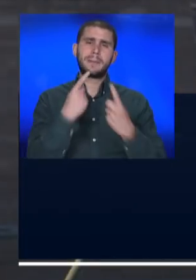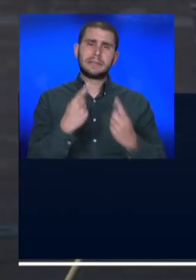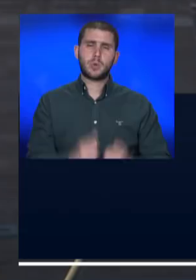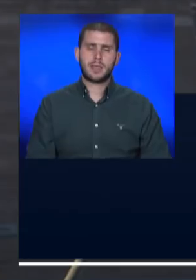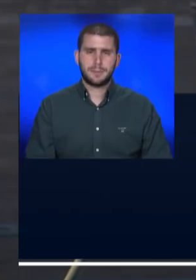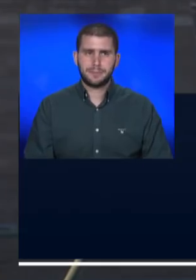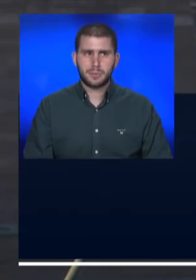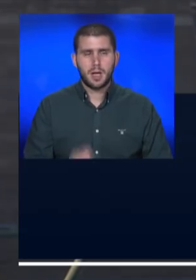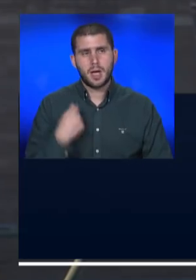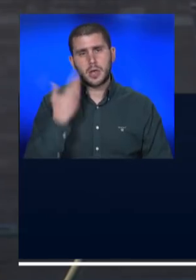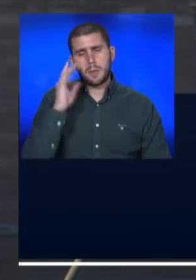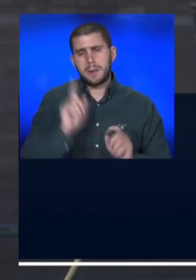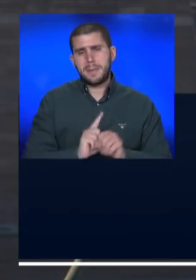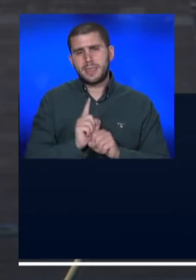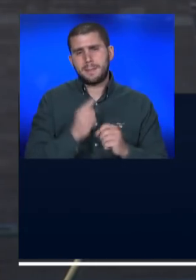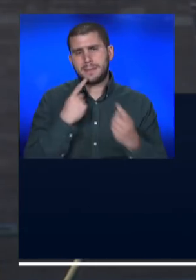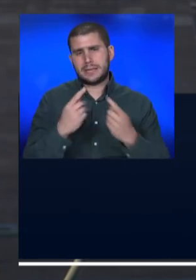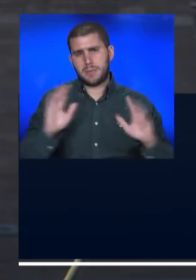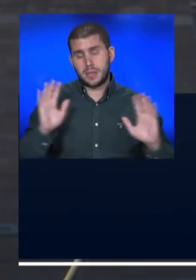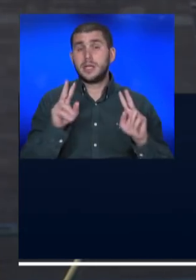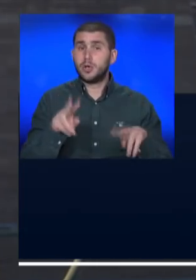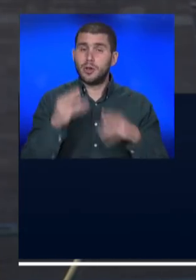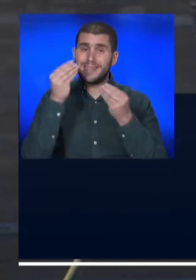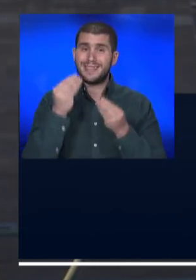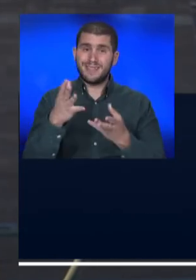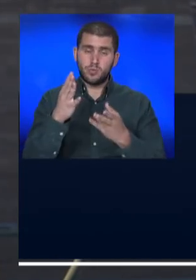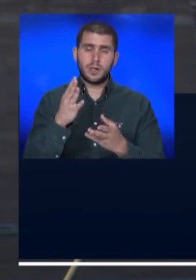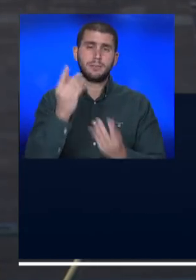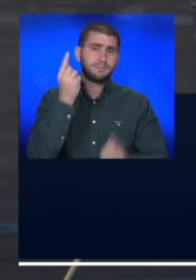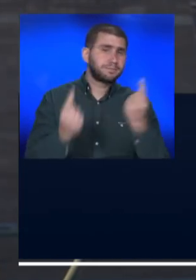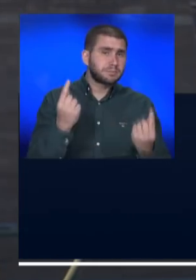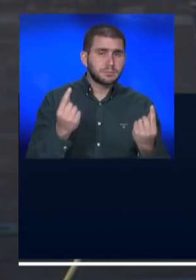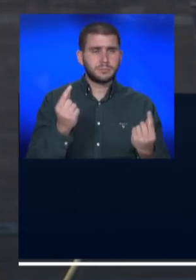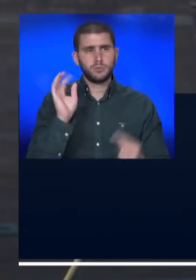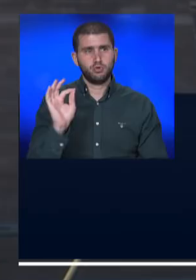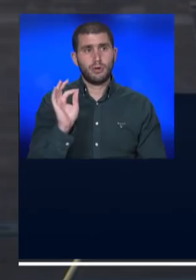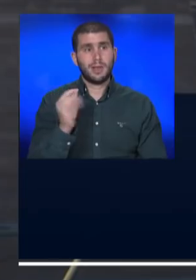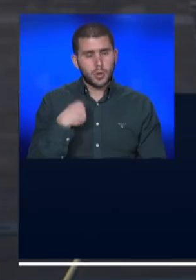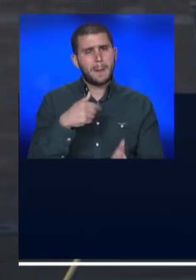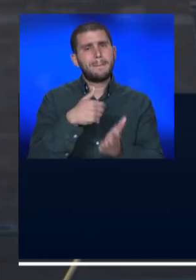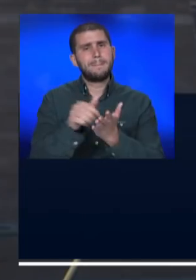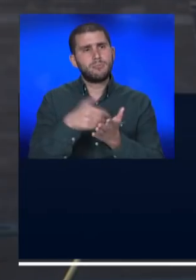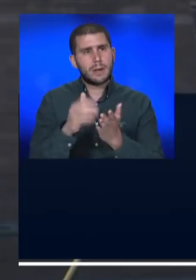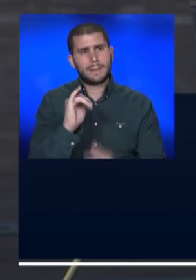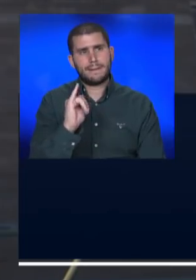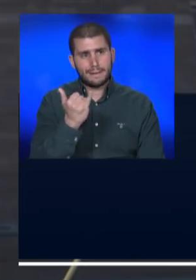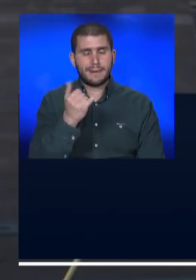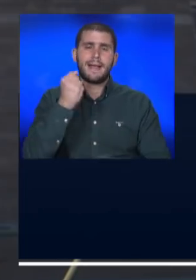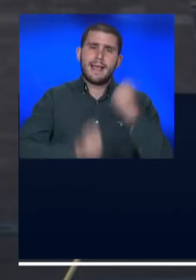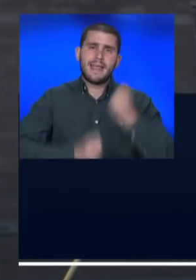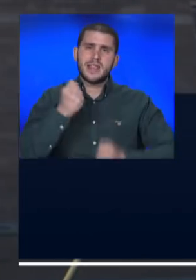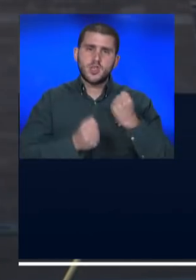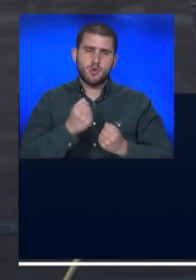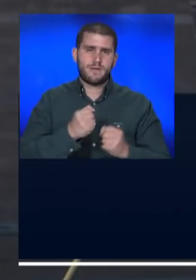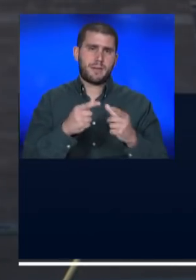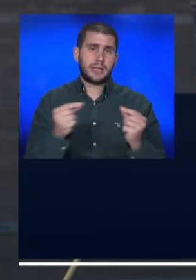מסע ומתן. יש דיווחים כרגע שאנחנו ממשיכים לתקוף ברצועת עזה. צריך לציין את